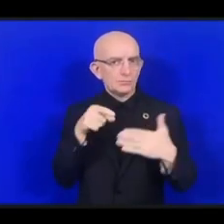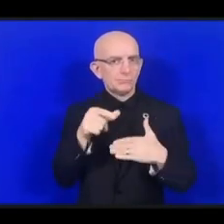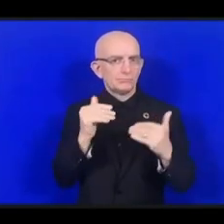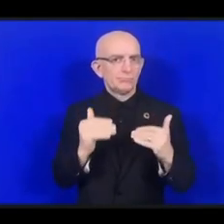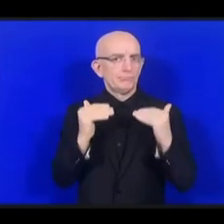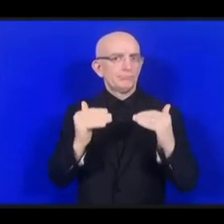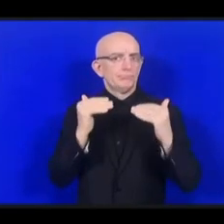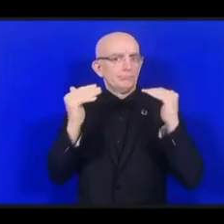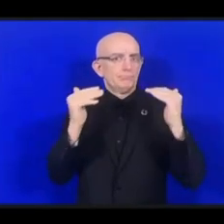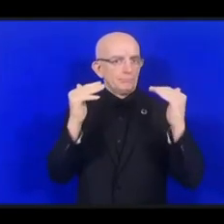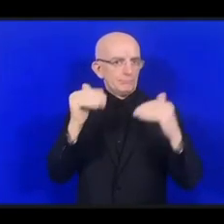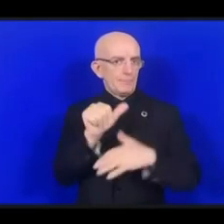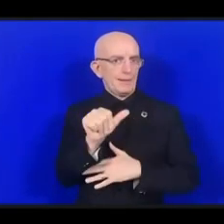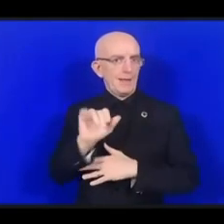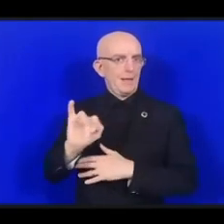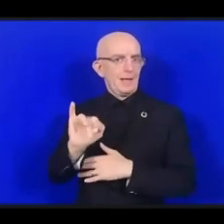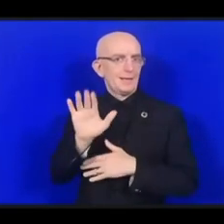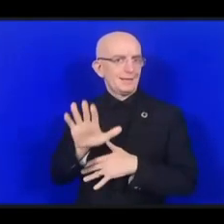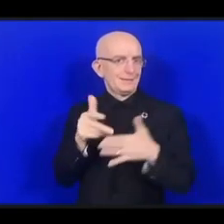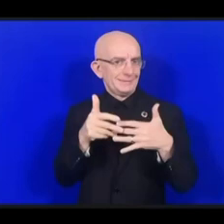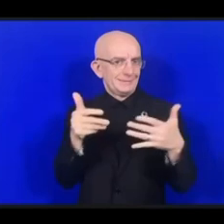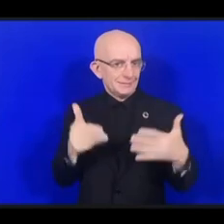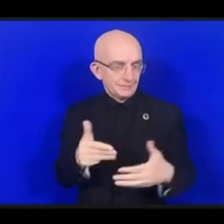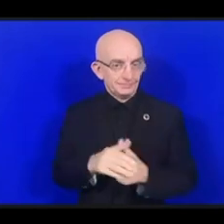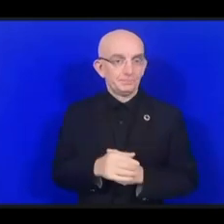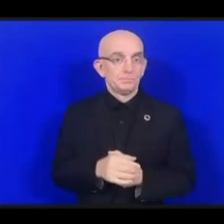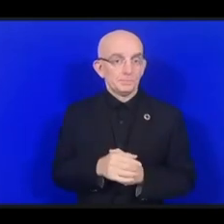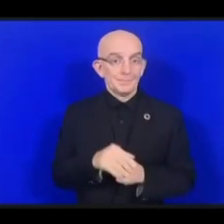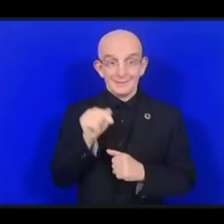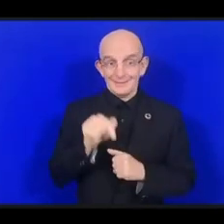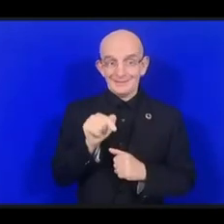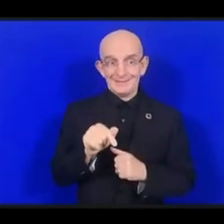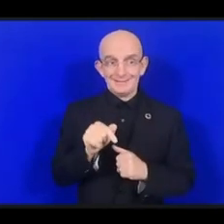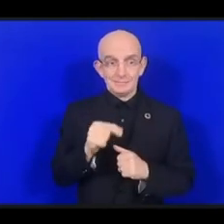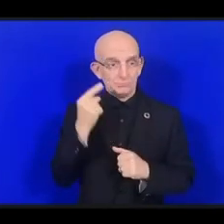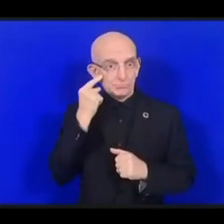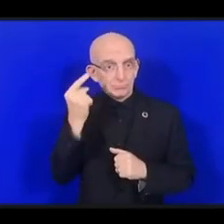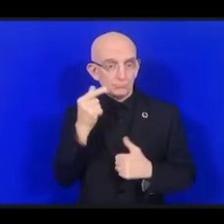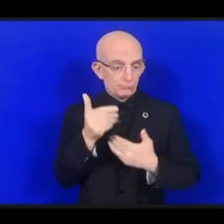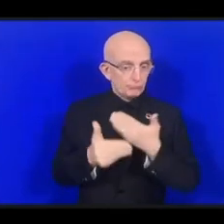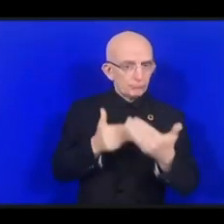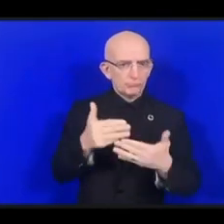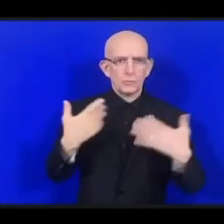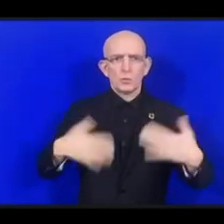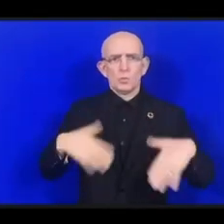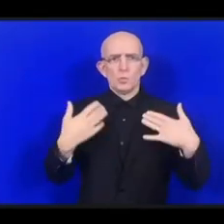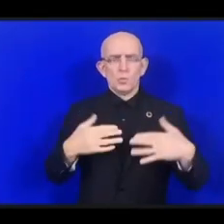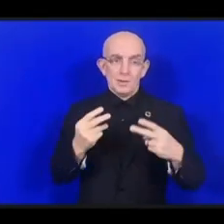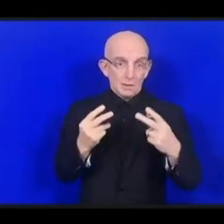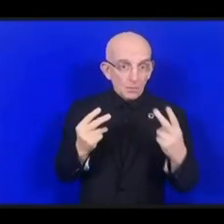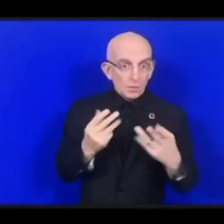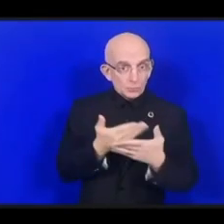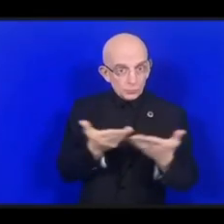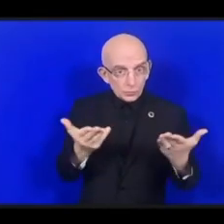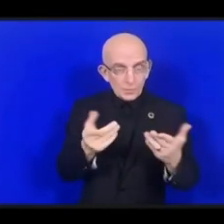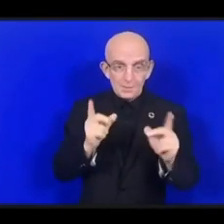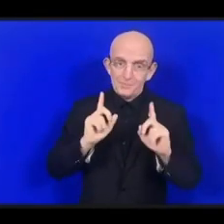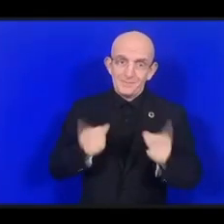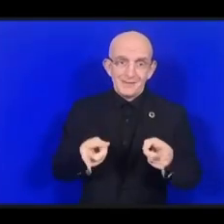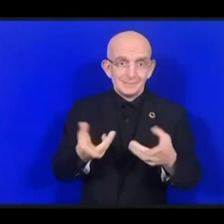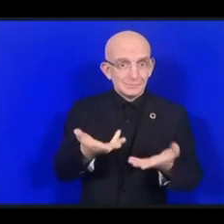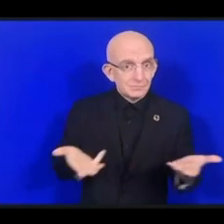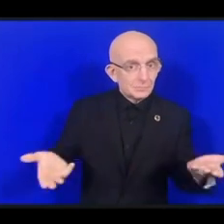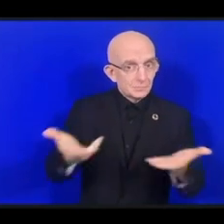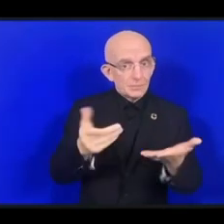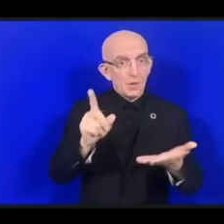Parlement et de la législature d'Afrique du Sud je vous rappelle de la la fracture numérique entre le G7